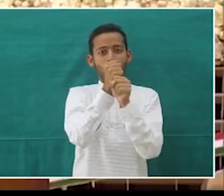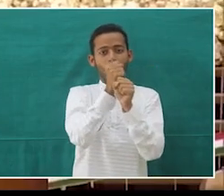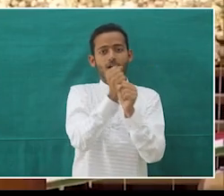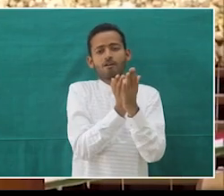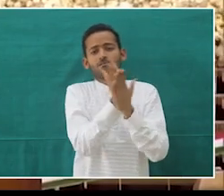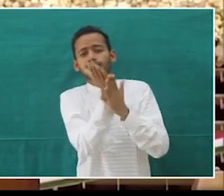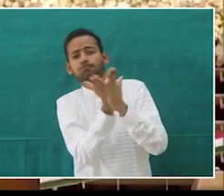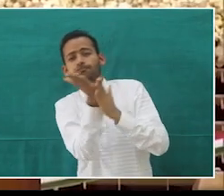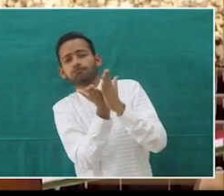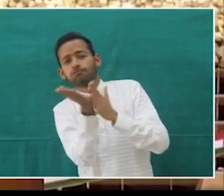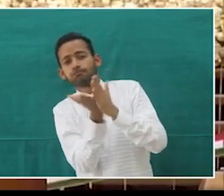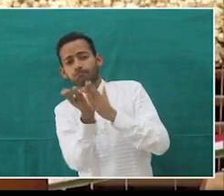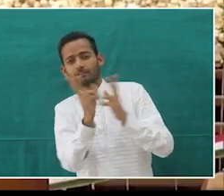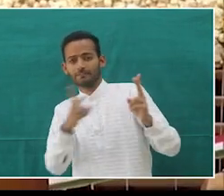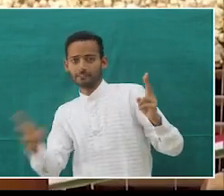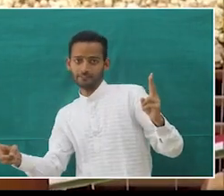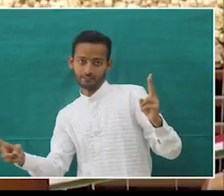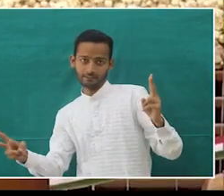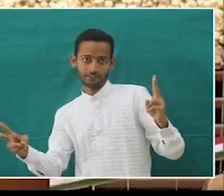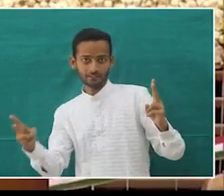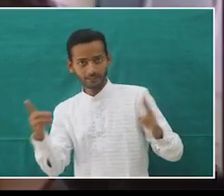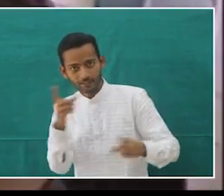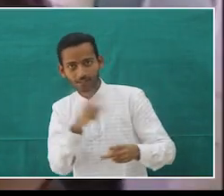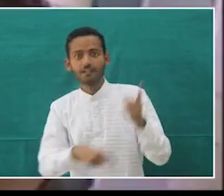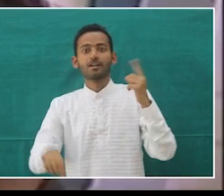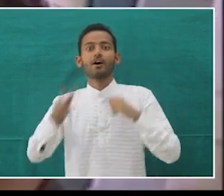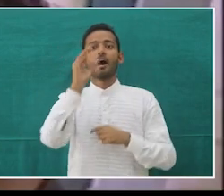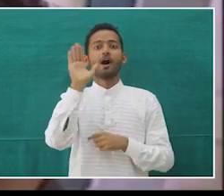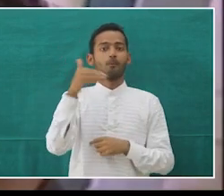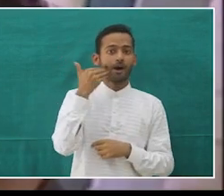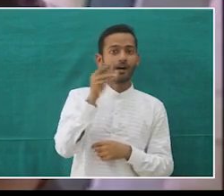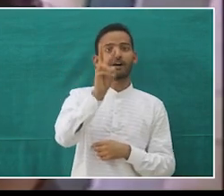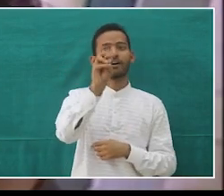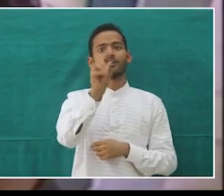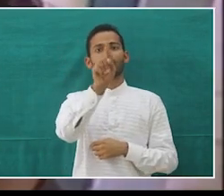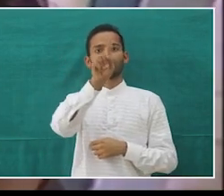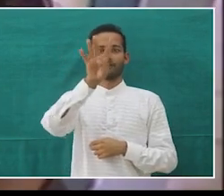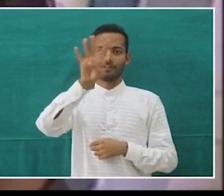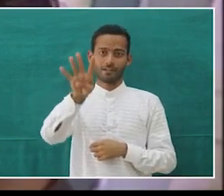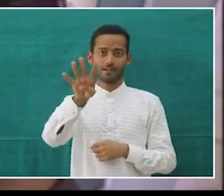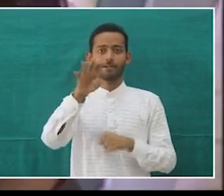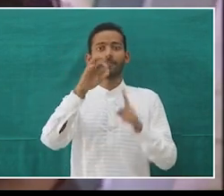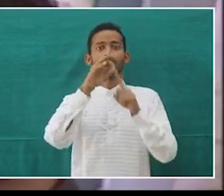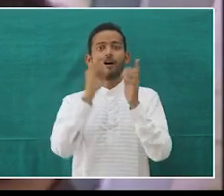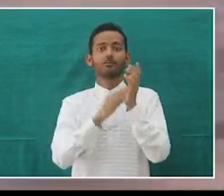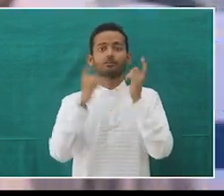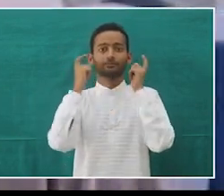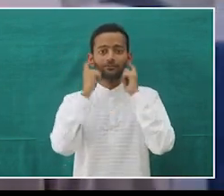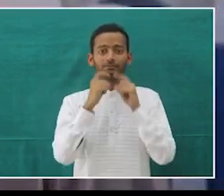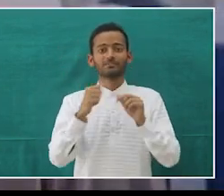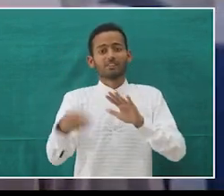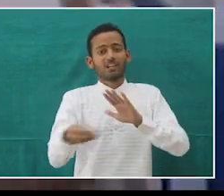विभिन्न सराहनीय कार्यों की शुरुआत की साल 2014 में मोदी सरकार ने